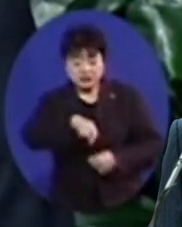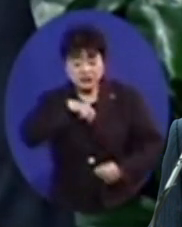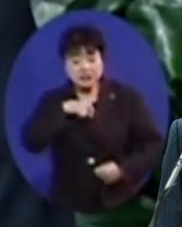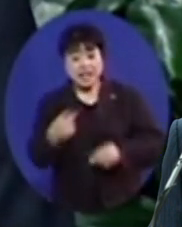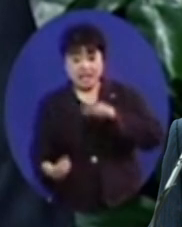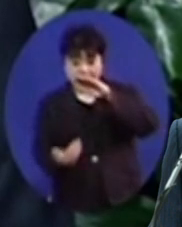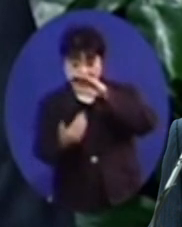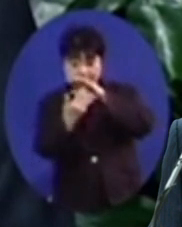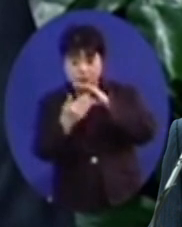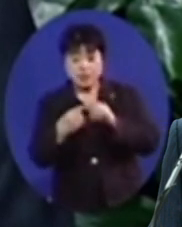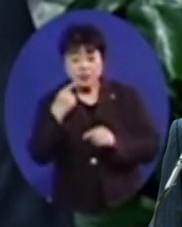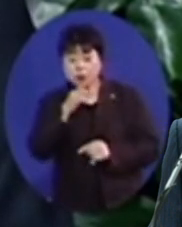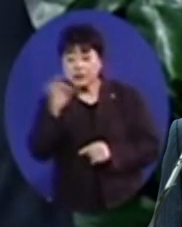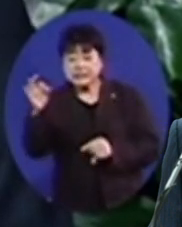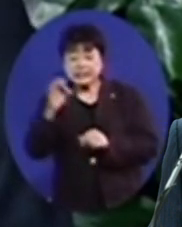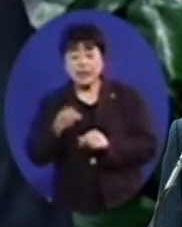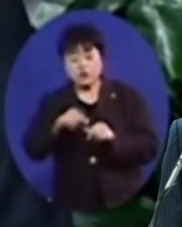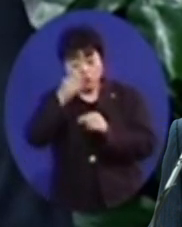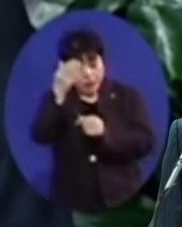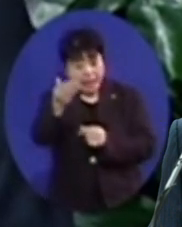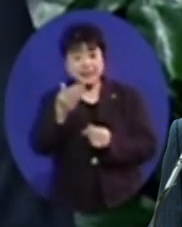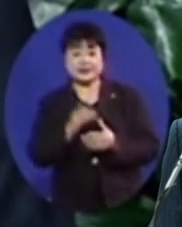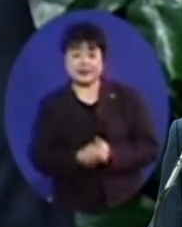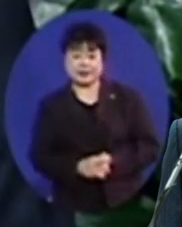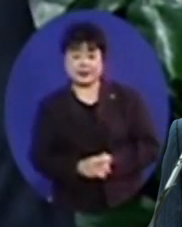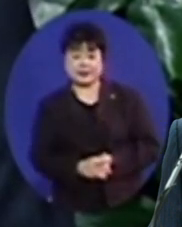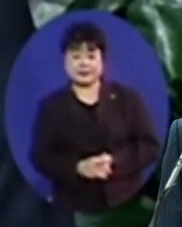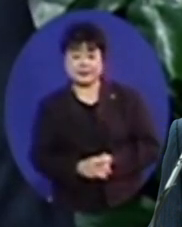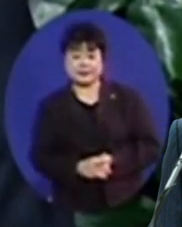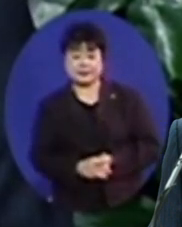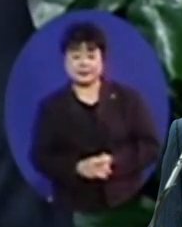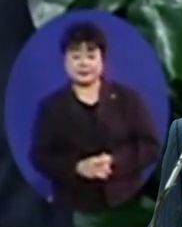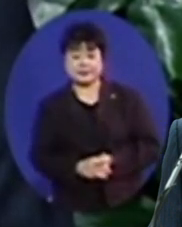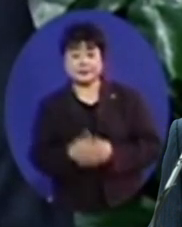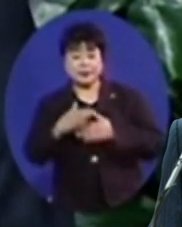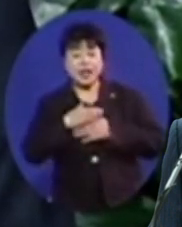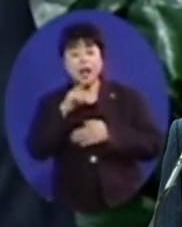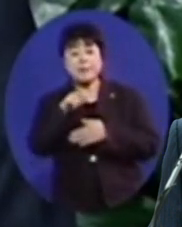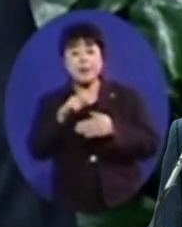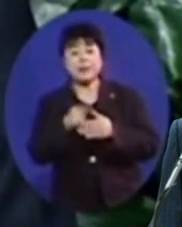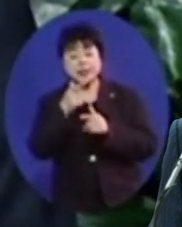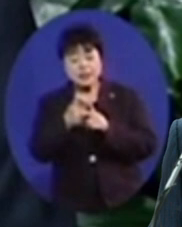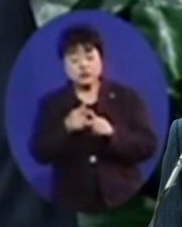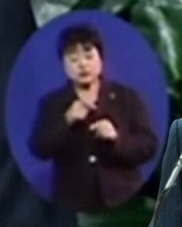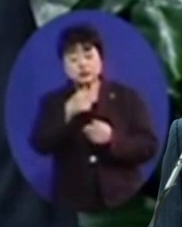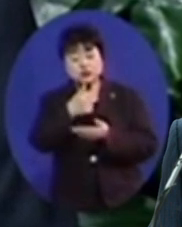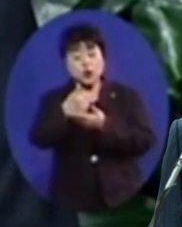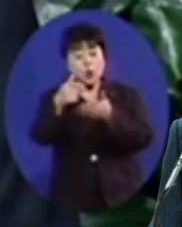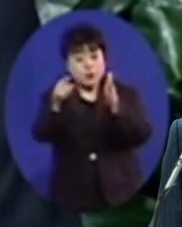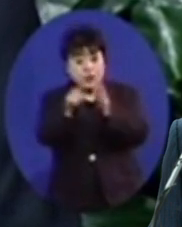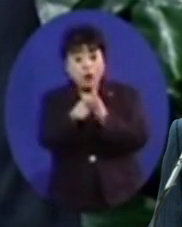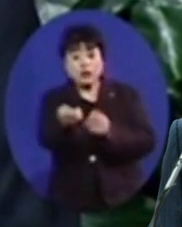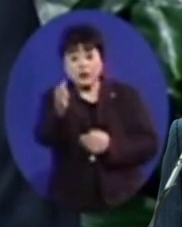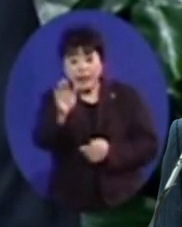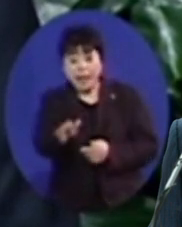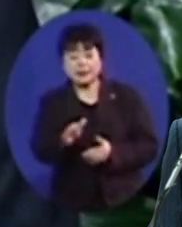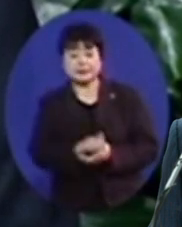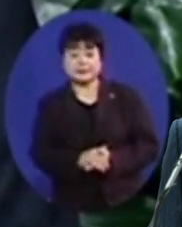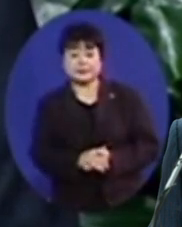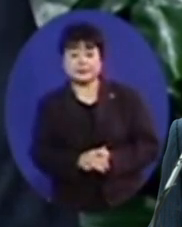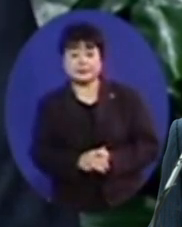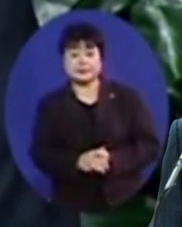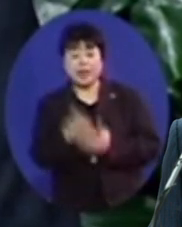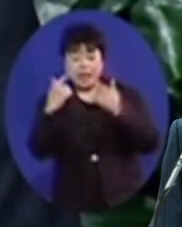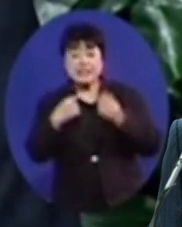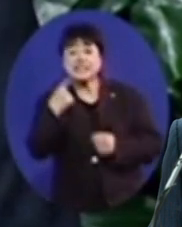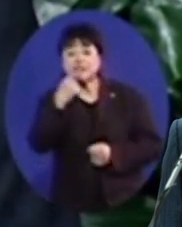의르고 입으로 신하여 구원에 이른다. 내가 마음으로 예수님을 구주로 늘 믿지만은